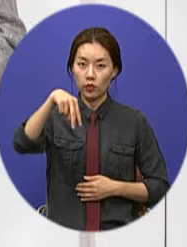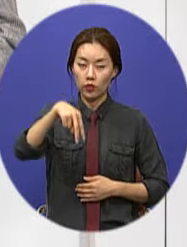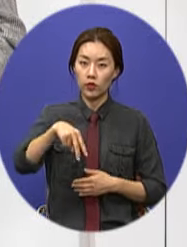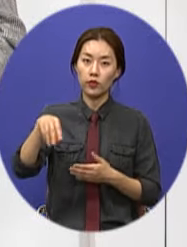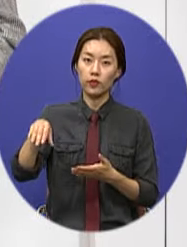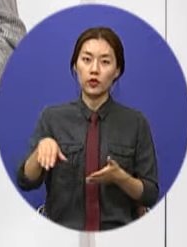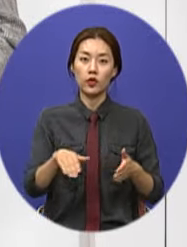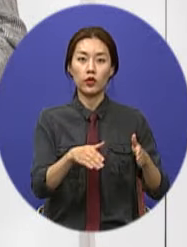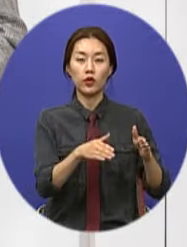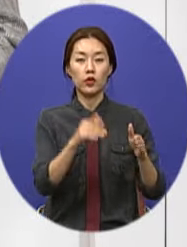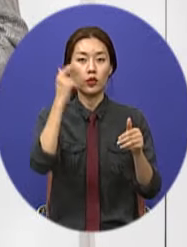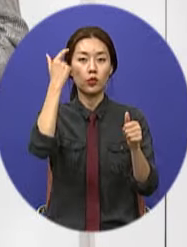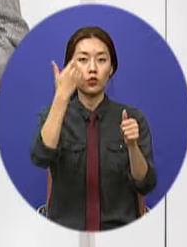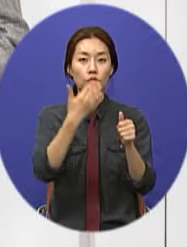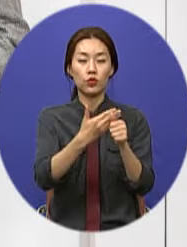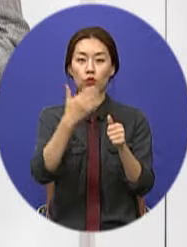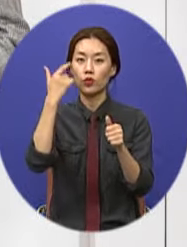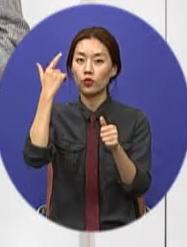길을 묻는